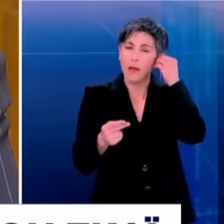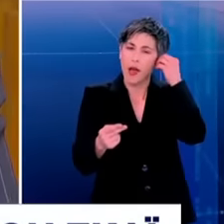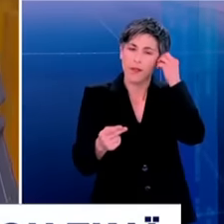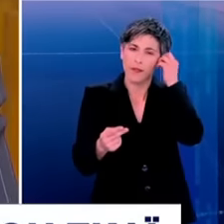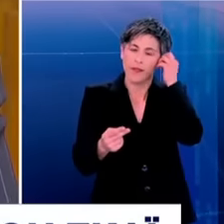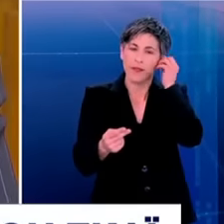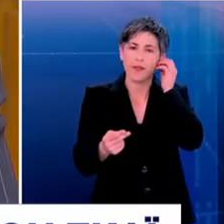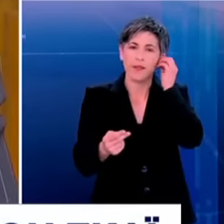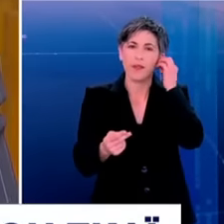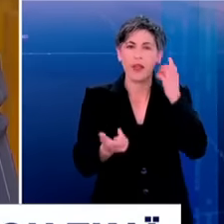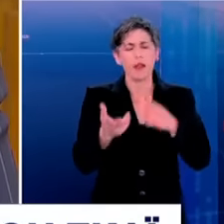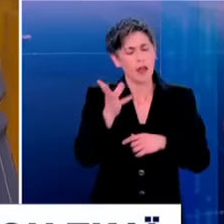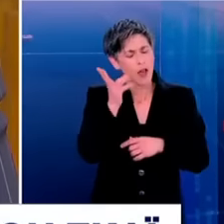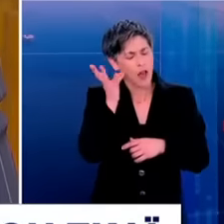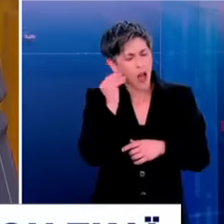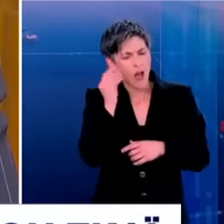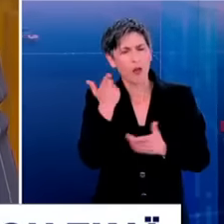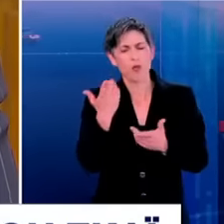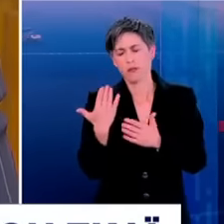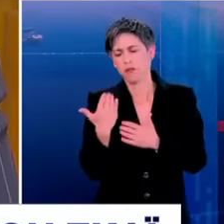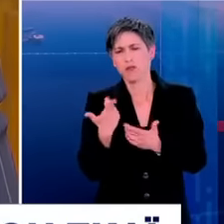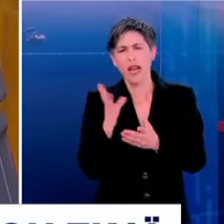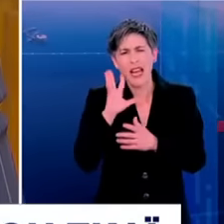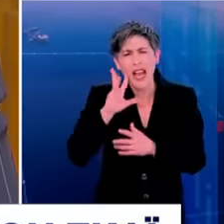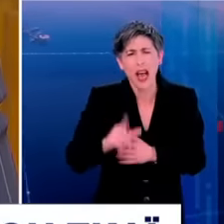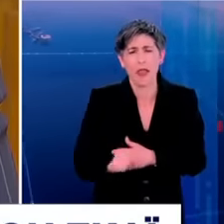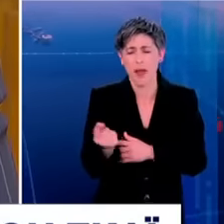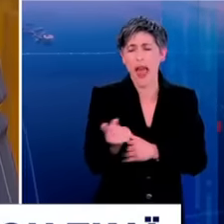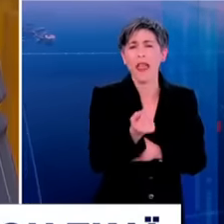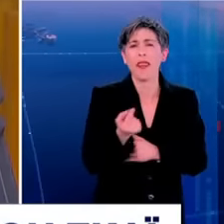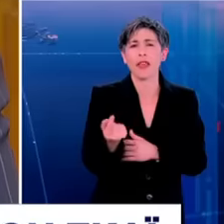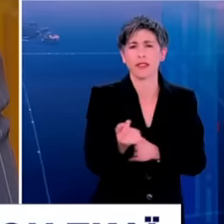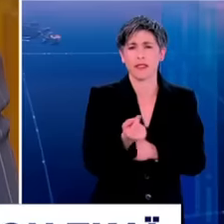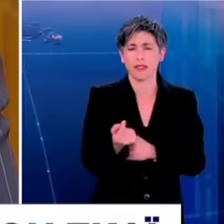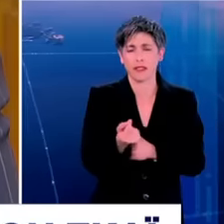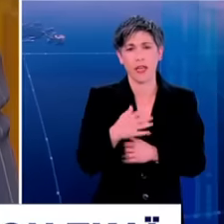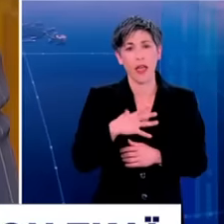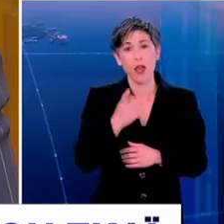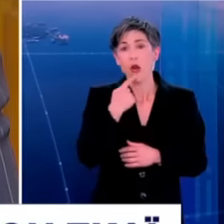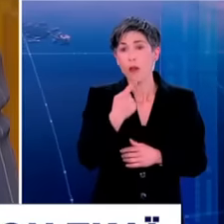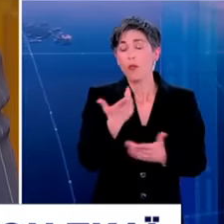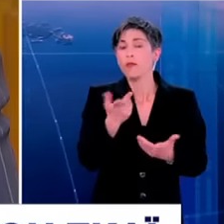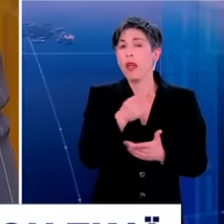ατζέντες των δελτίων ειδήσεων καθημερινά. Θέλω να αρχίσουμε από τα θέματα της ασφάλειας.